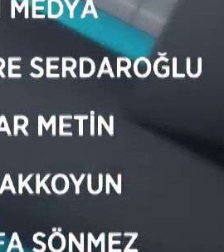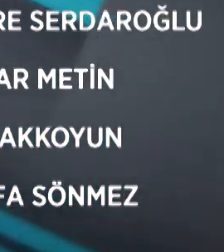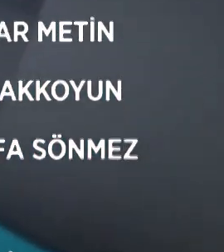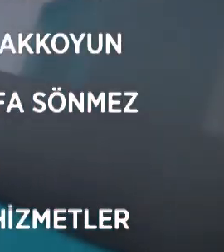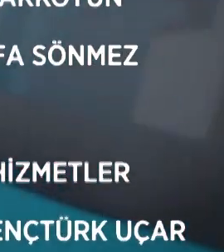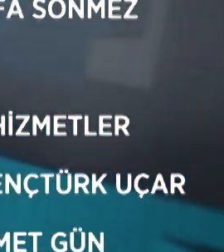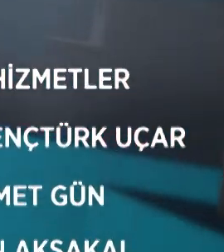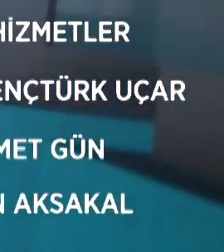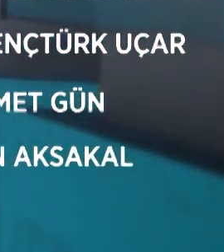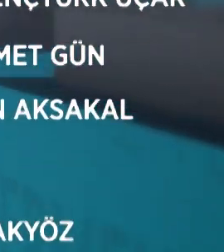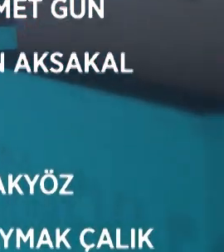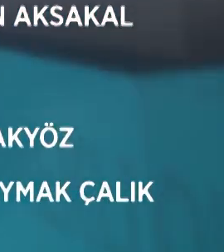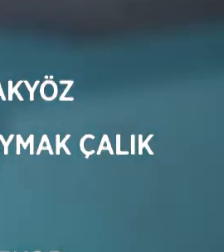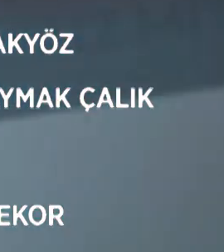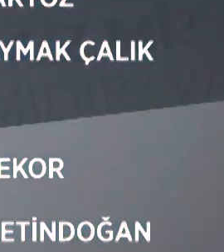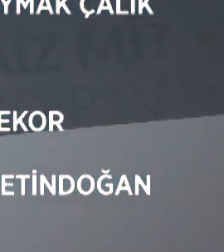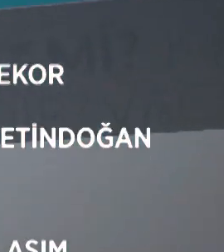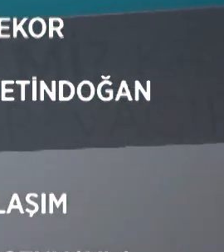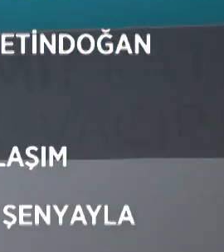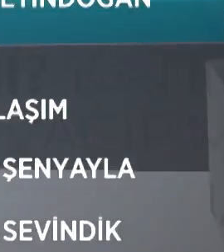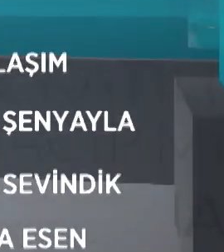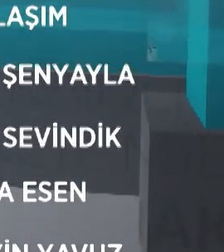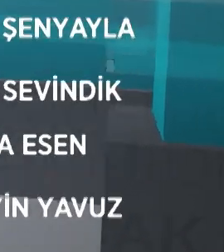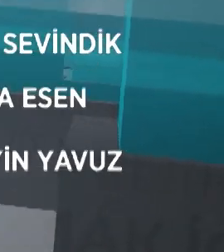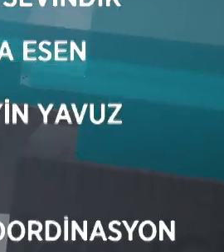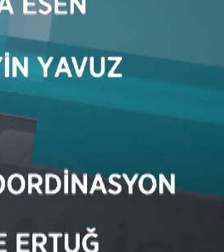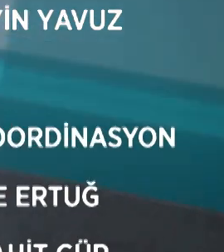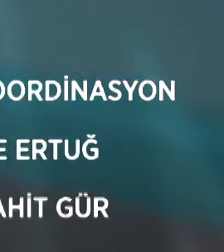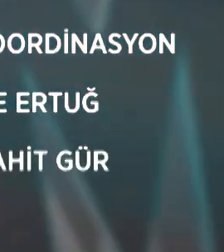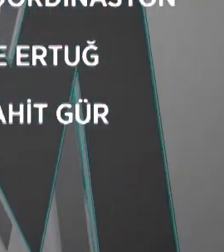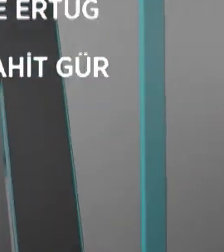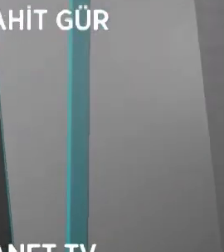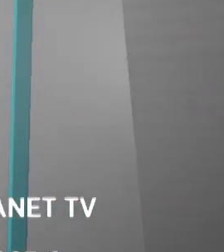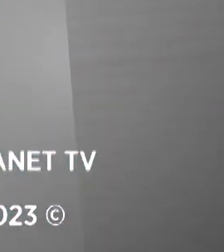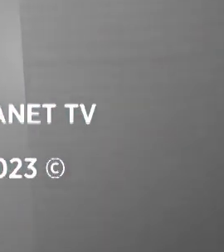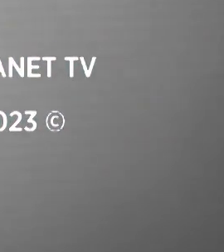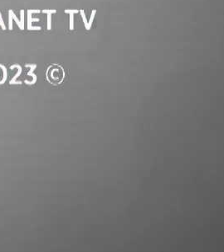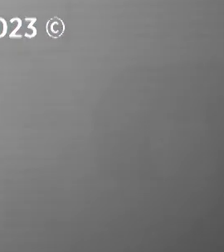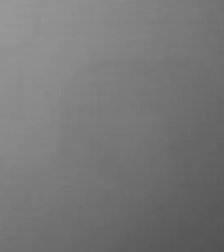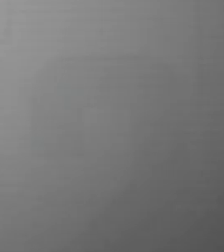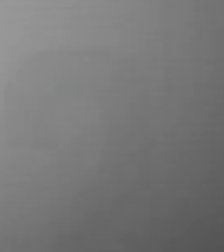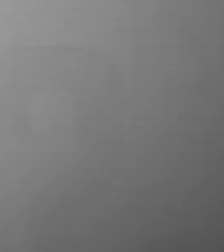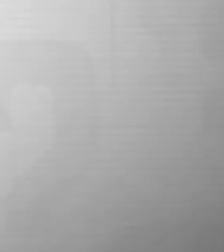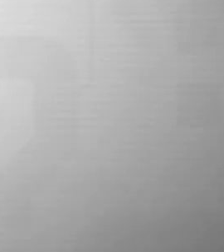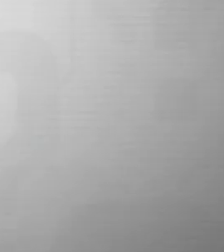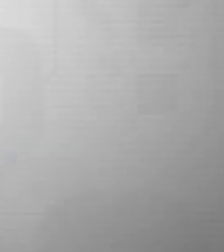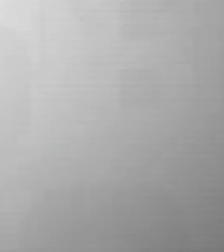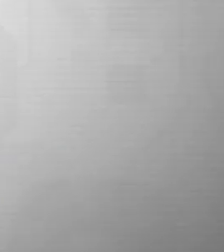Dinimizde zorlama var mı? Hangi kişilere kurban düşer? Cami mezhebine göre evde kafa gerekiyor